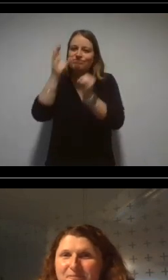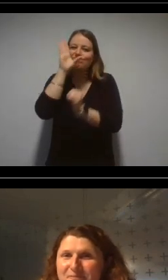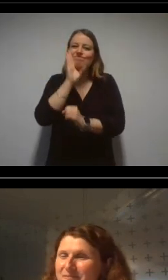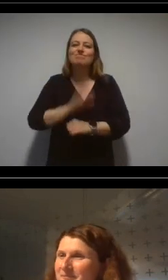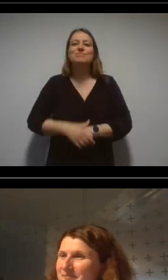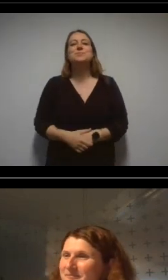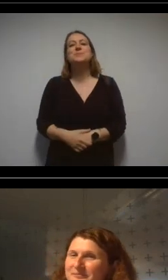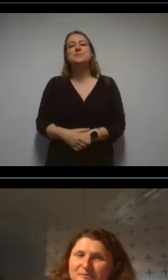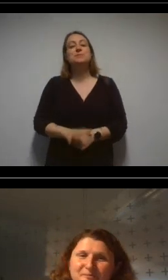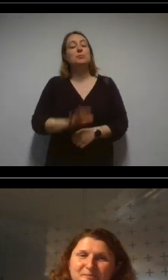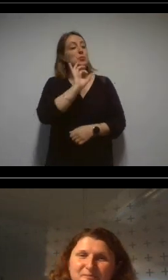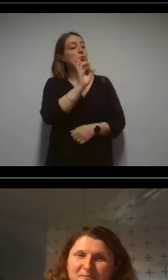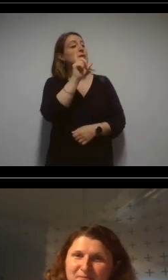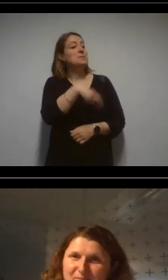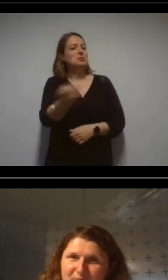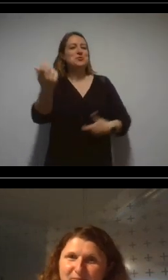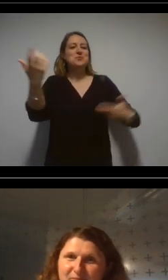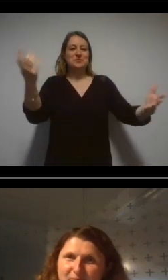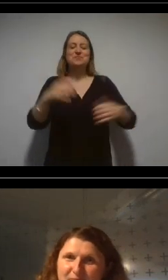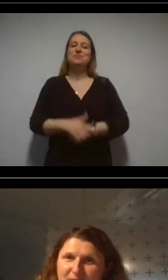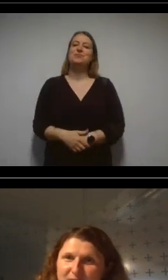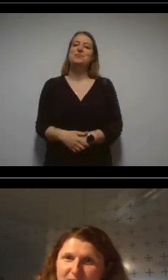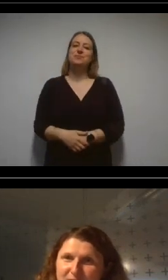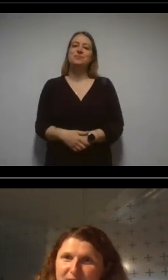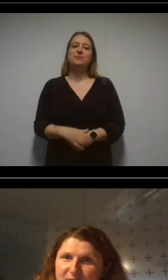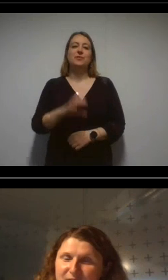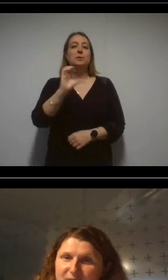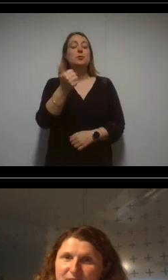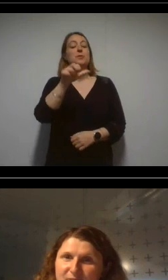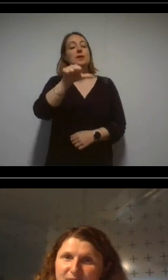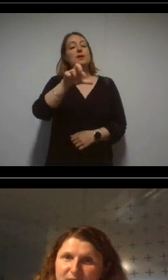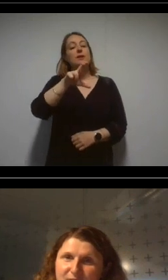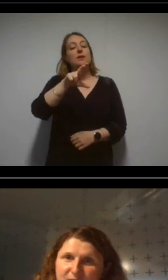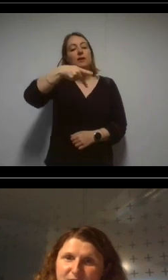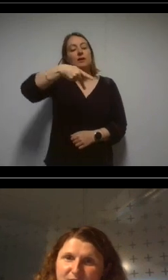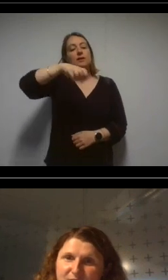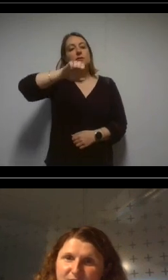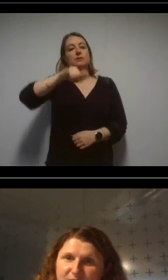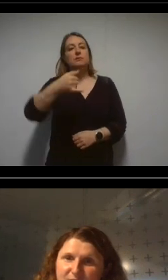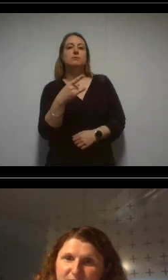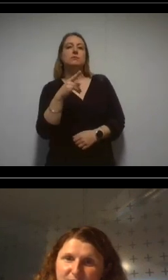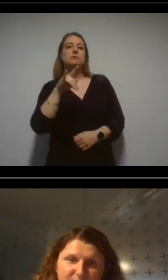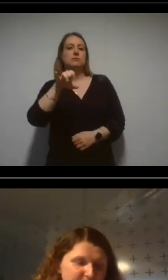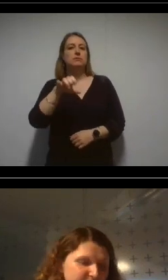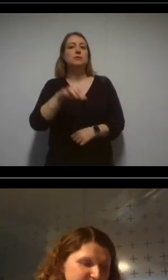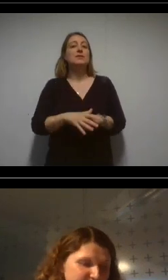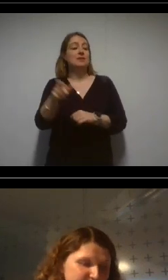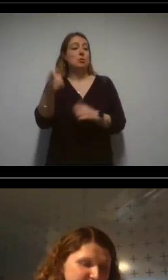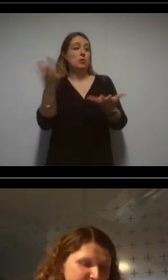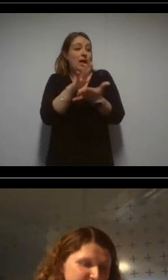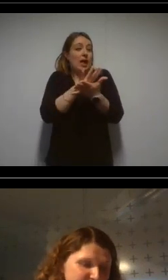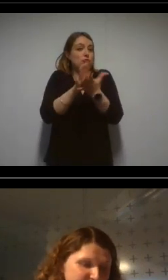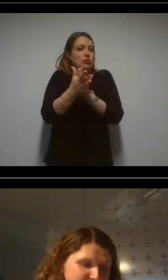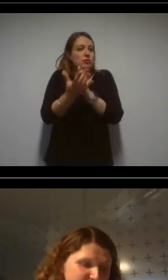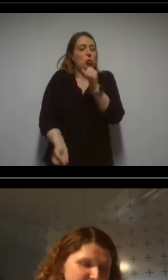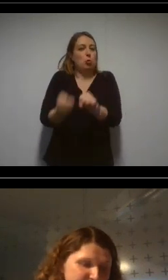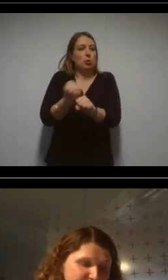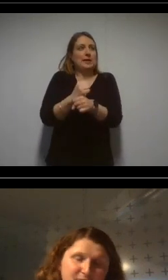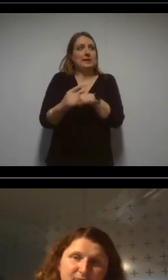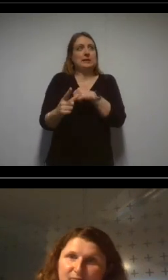Oui, bien sûr. Alors, du coup, déjà, Arpège, c'est une association qui a été créée il y a 15 ans, en